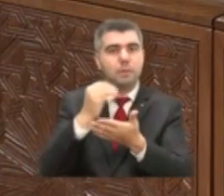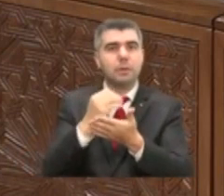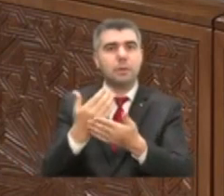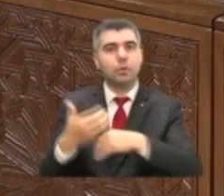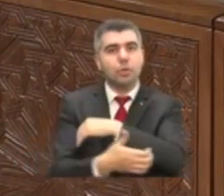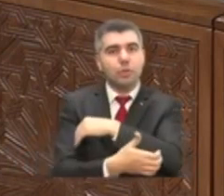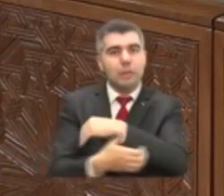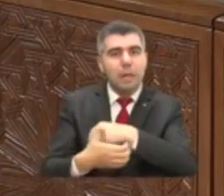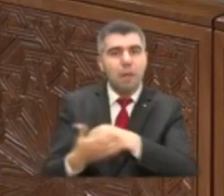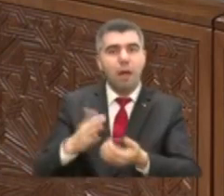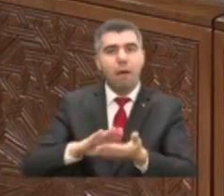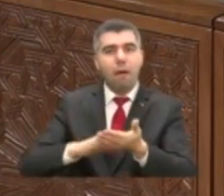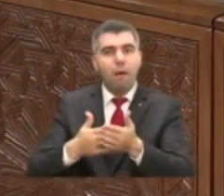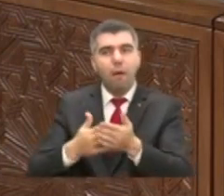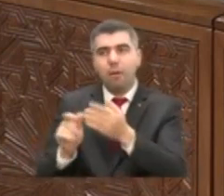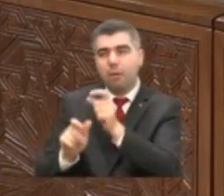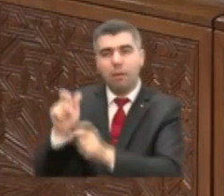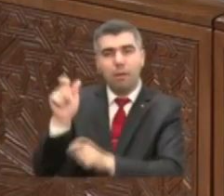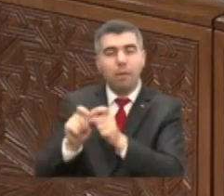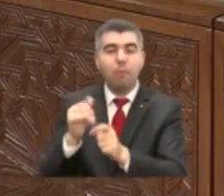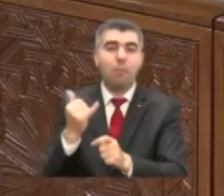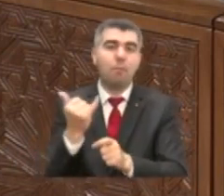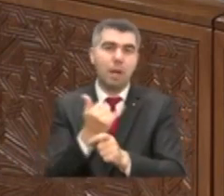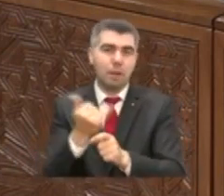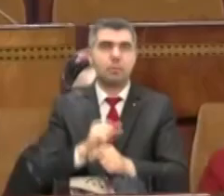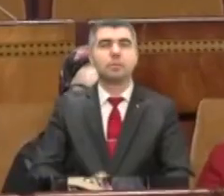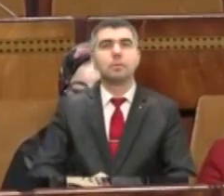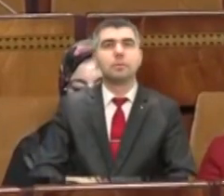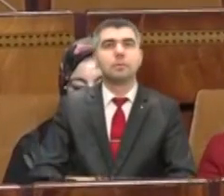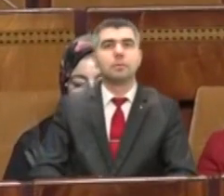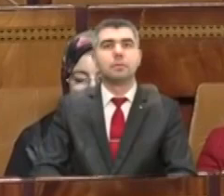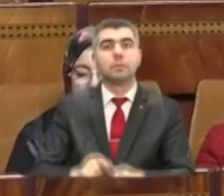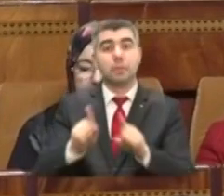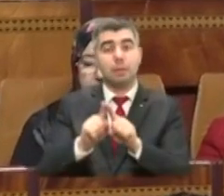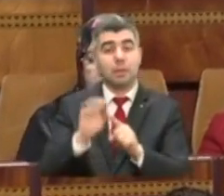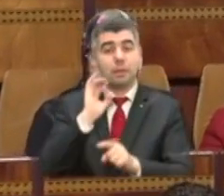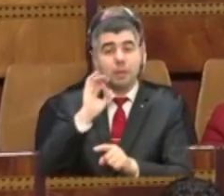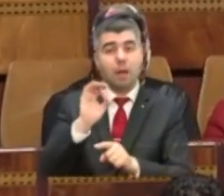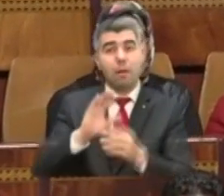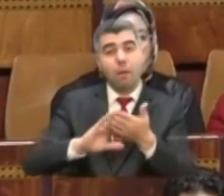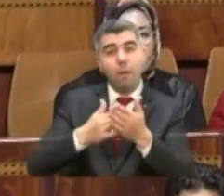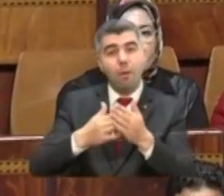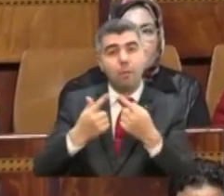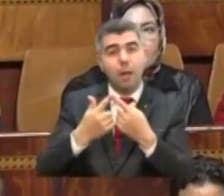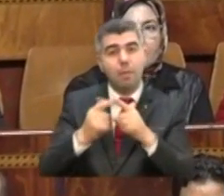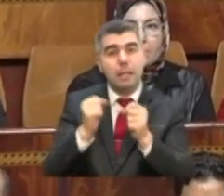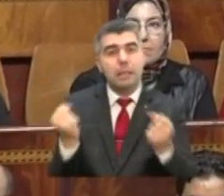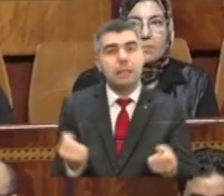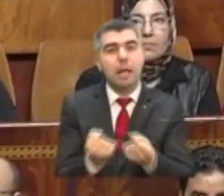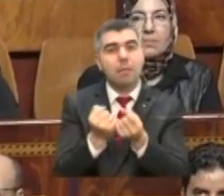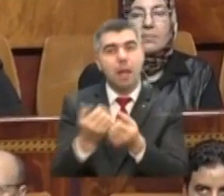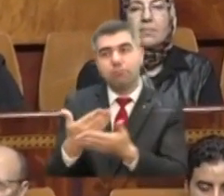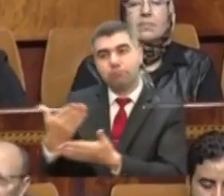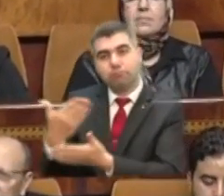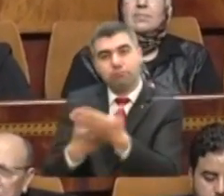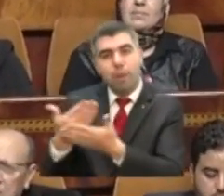للمواطنين خاصة الفئات المعوزة وذات الدخل المحدود، وإيمانا منا بكون التنمية الاقتصادية لا يمكن